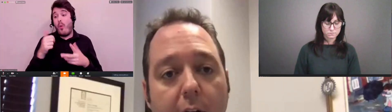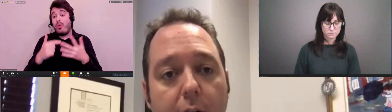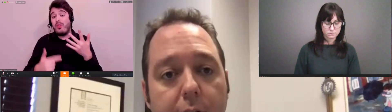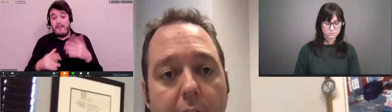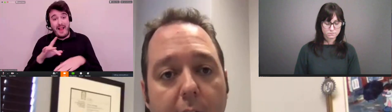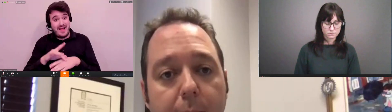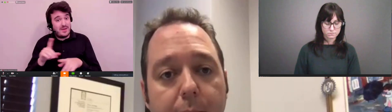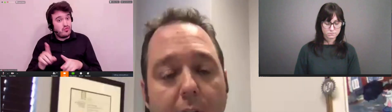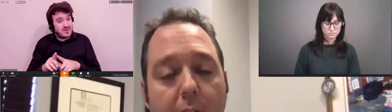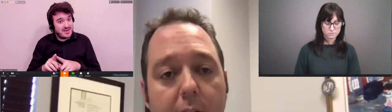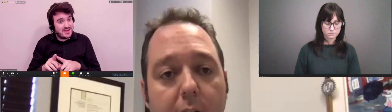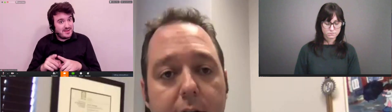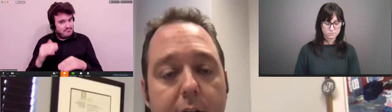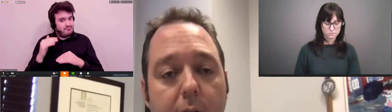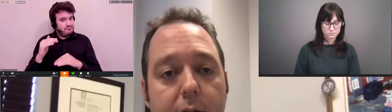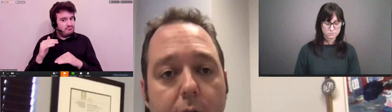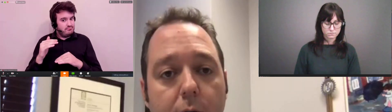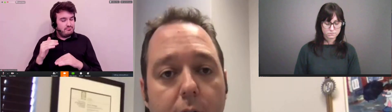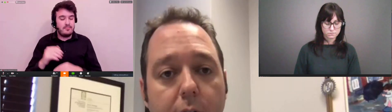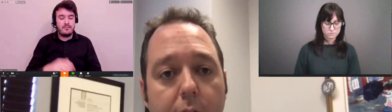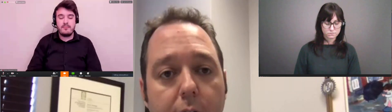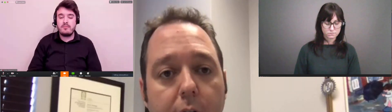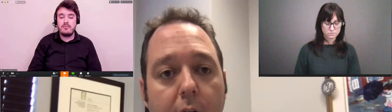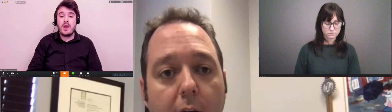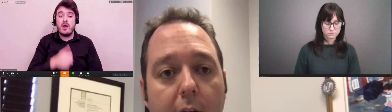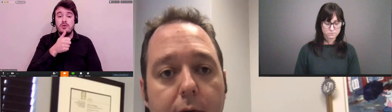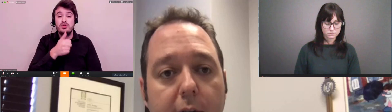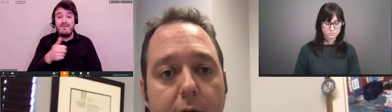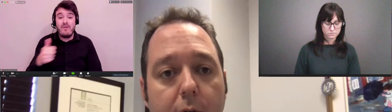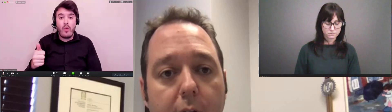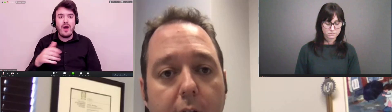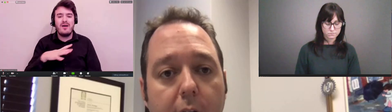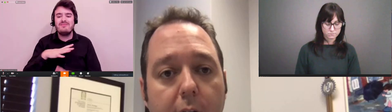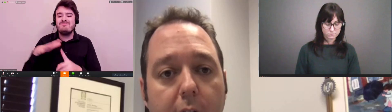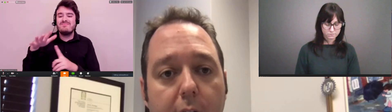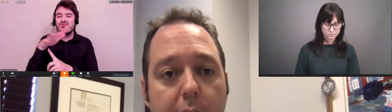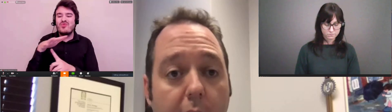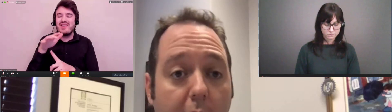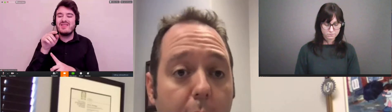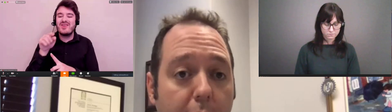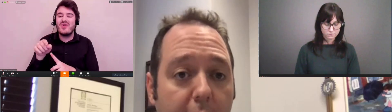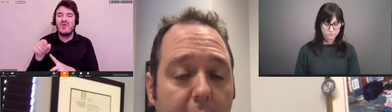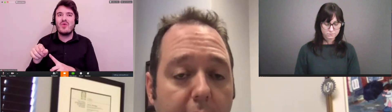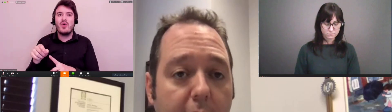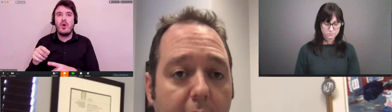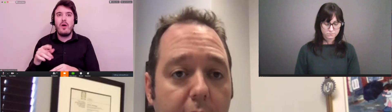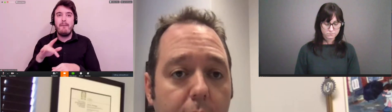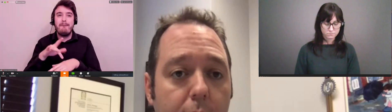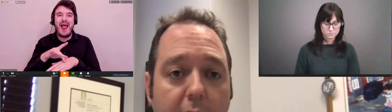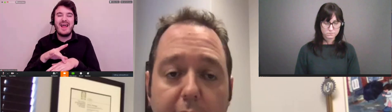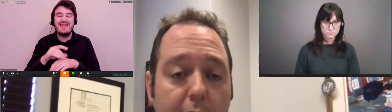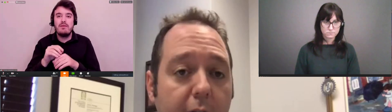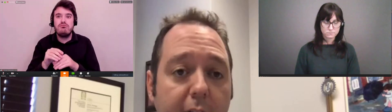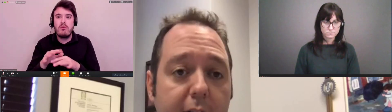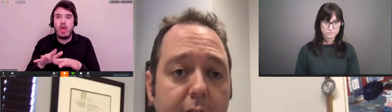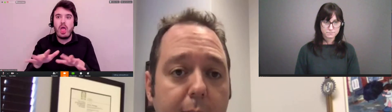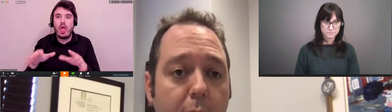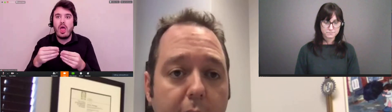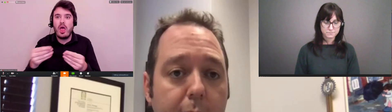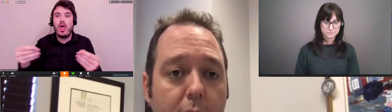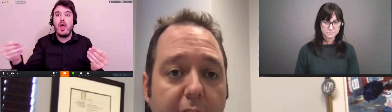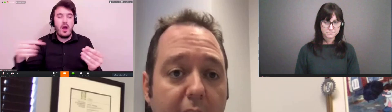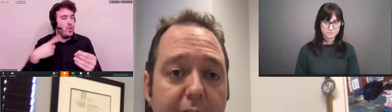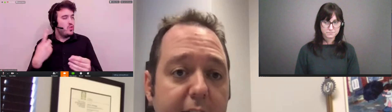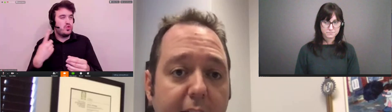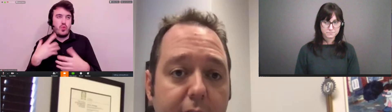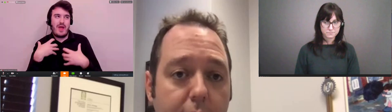a une situation que nous avons un outbreak, nous travaillons avec Santé publique